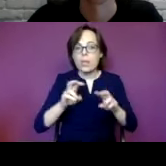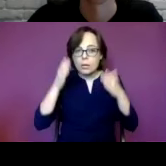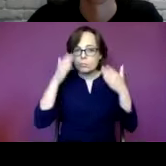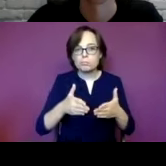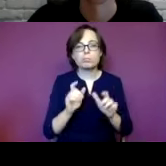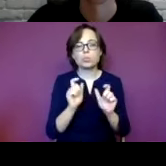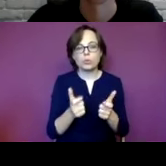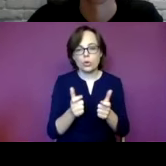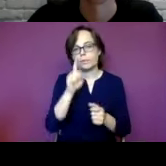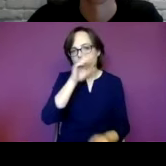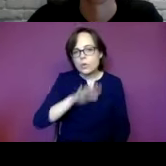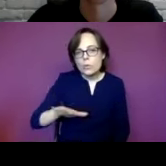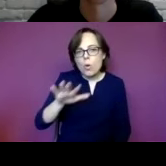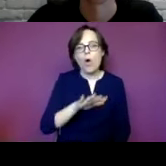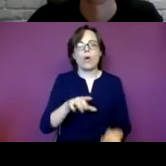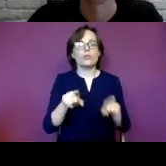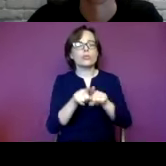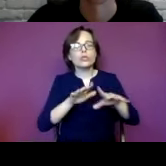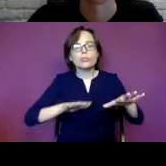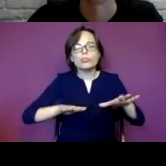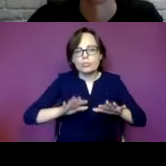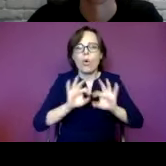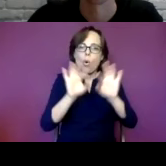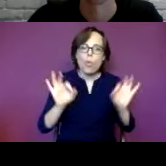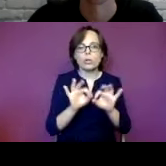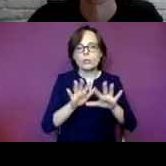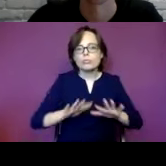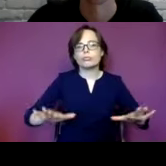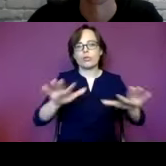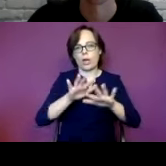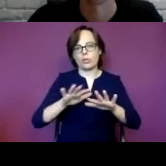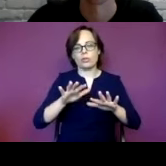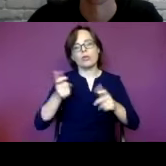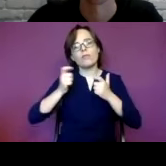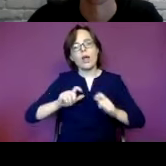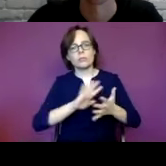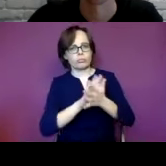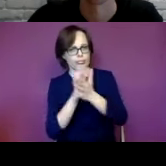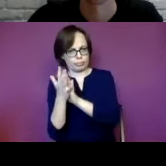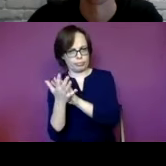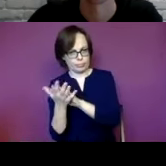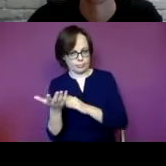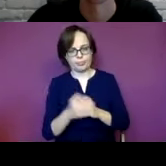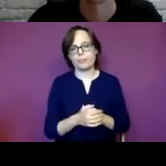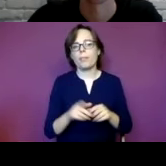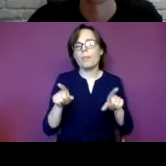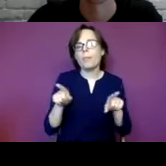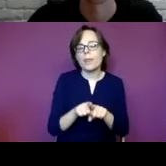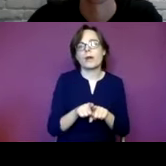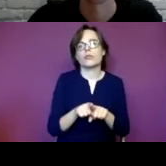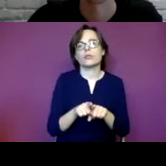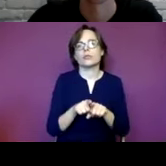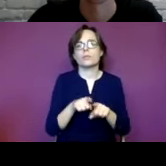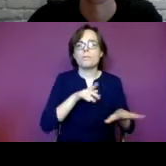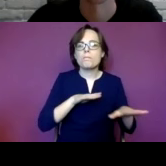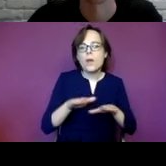wokół społeczno-przestrzennych przemian na wsi i też kształtowania miejsca